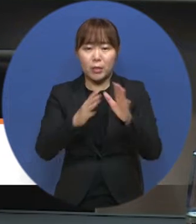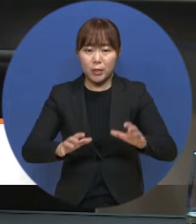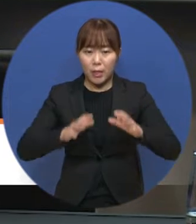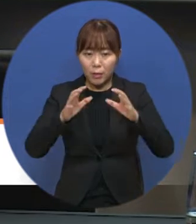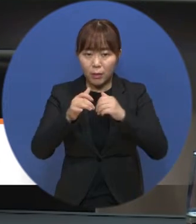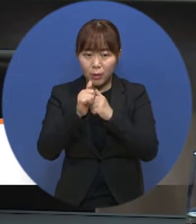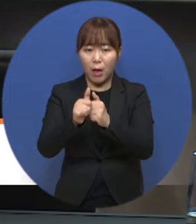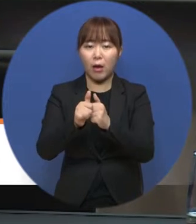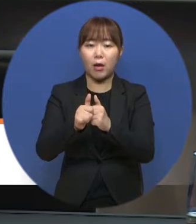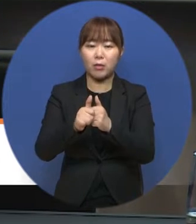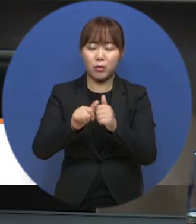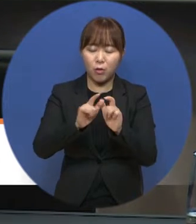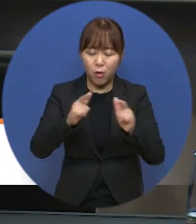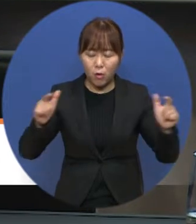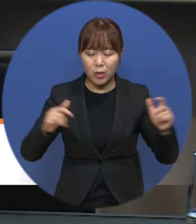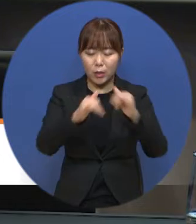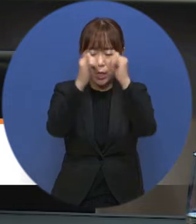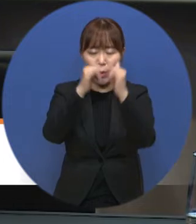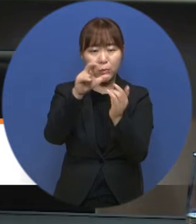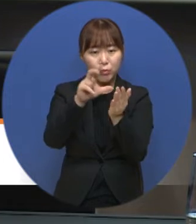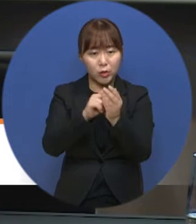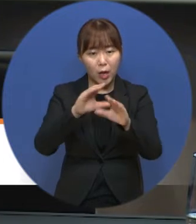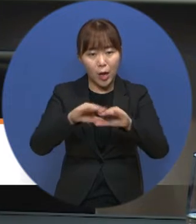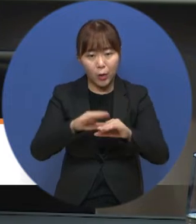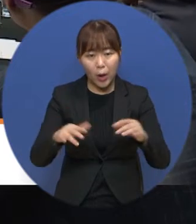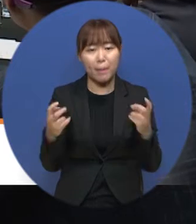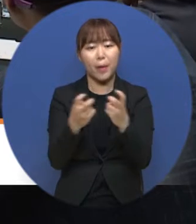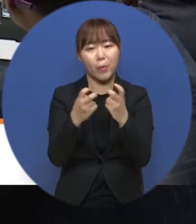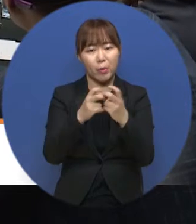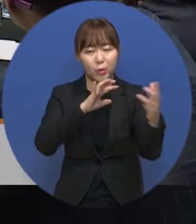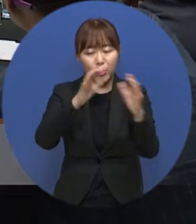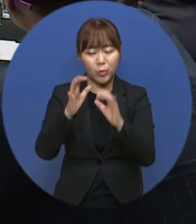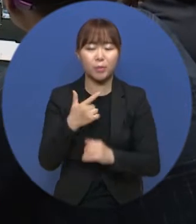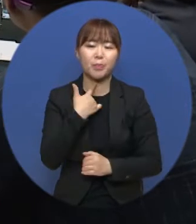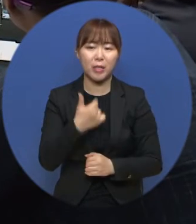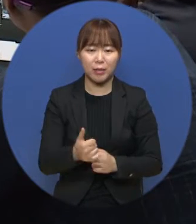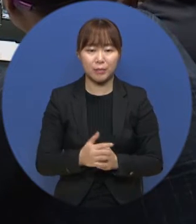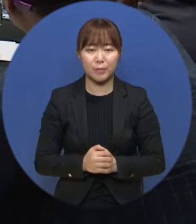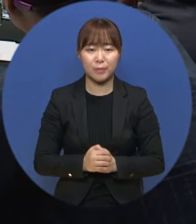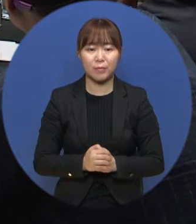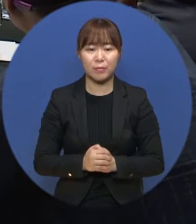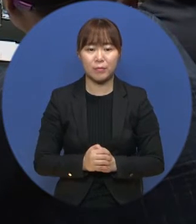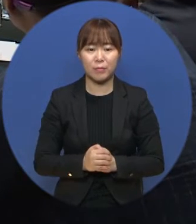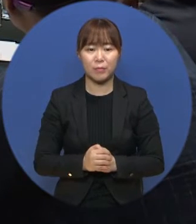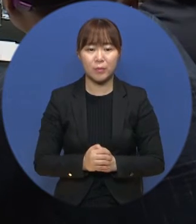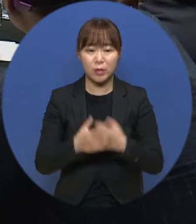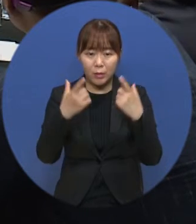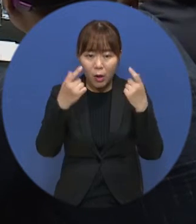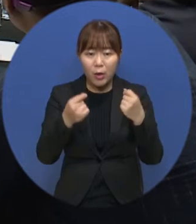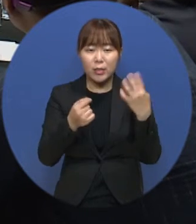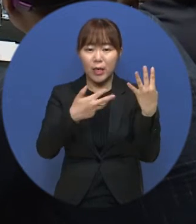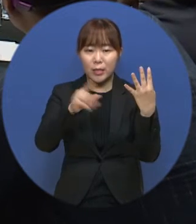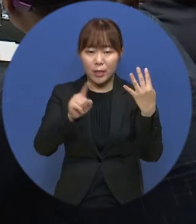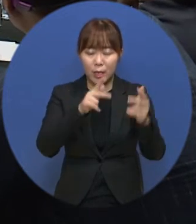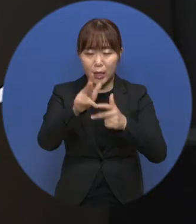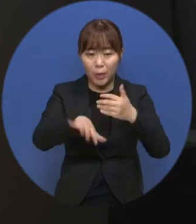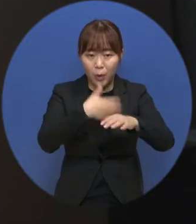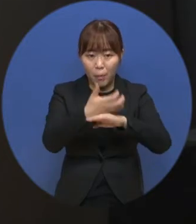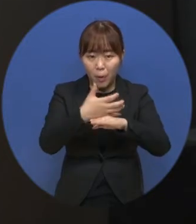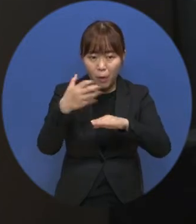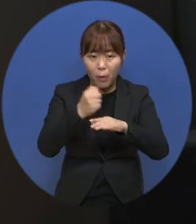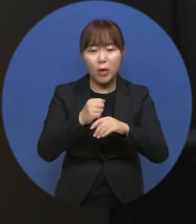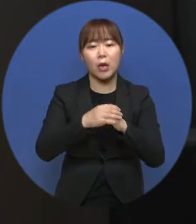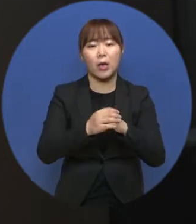일어나는 여러 사회문제를 해결하는 방식에 대한 논의가 진행됐습니다 송 교수는 4 차서 표명에 도래로 인해